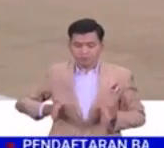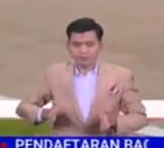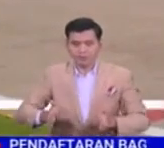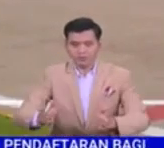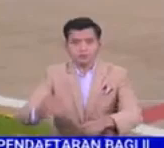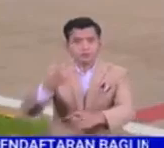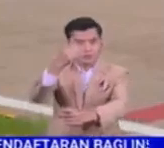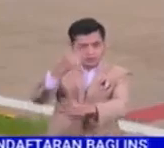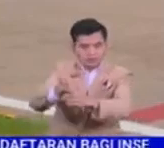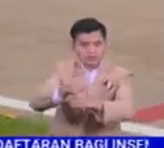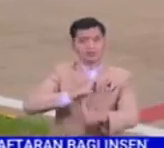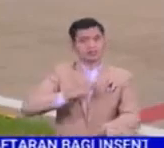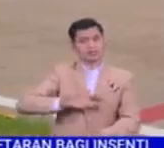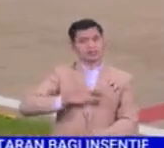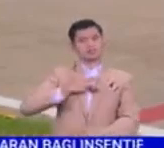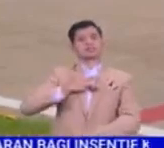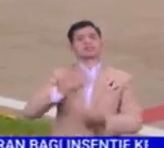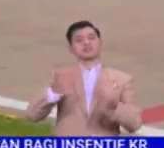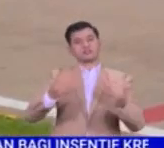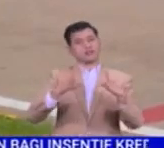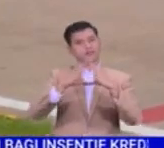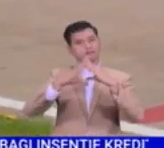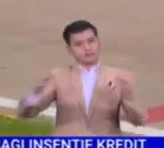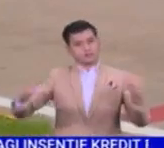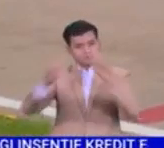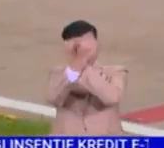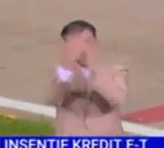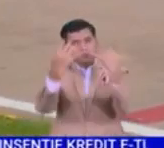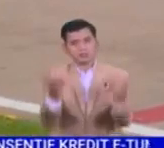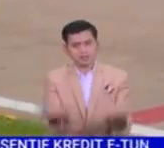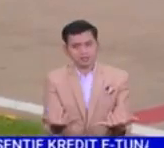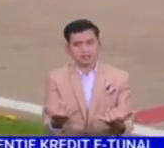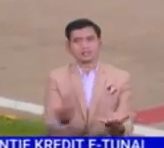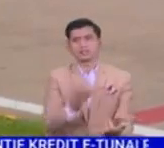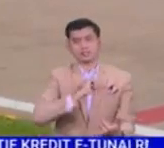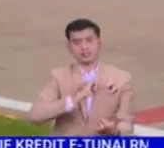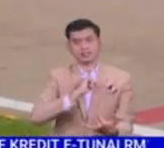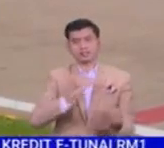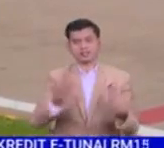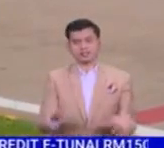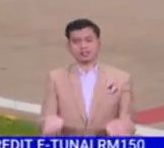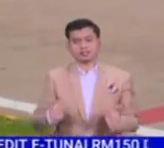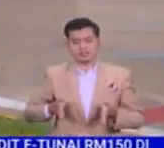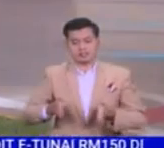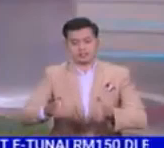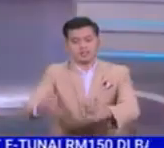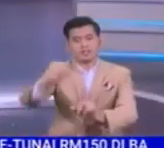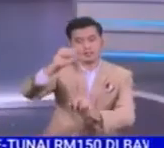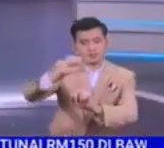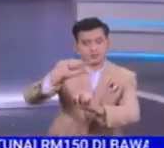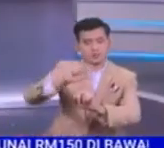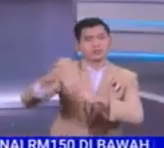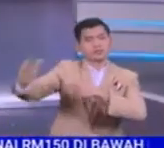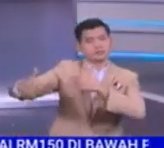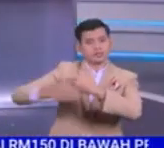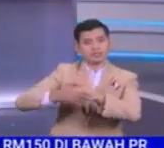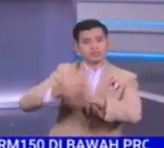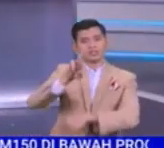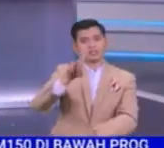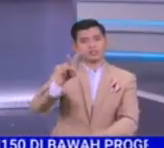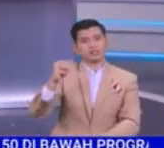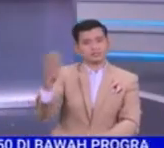sahaja perkembangan semasa yang saya dapat kongsikan langsung dari Plaza Tol Gombak ini. Kembali kepada Sahih di Angkasa Puri. Silakan.